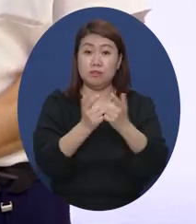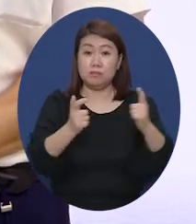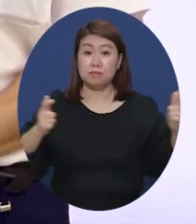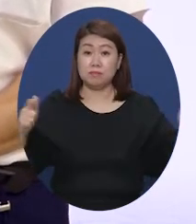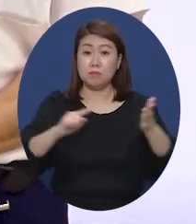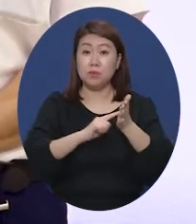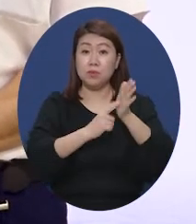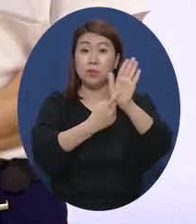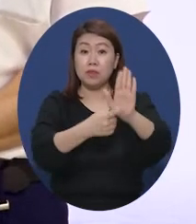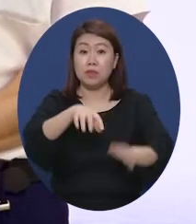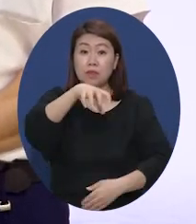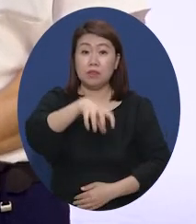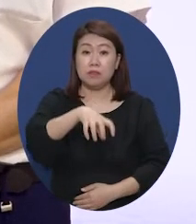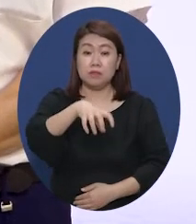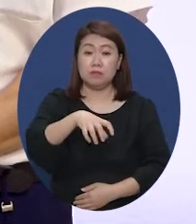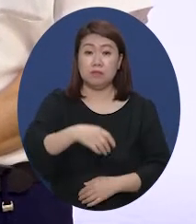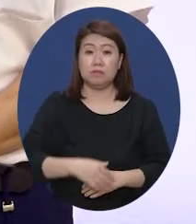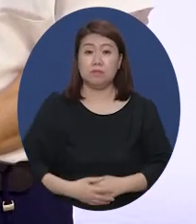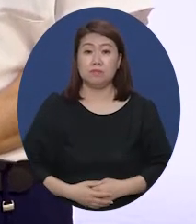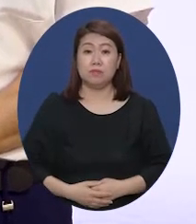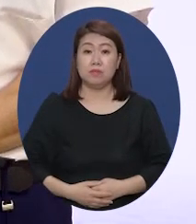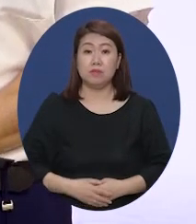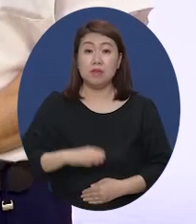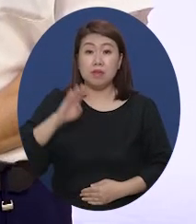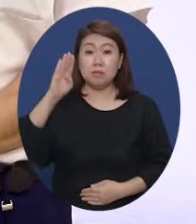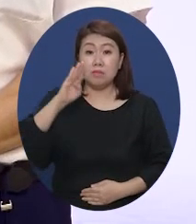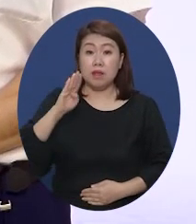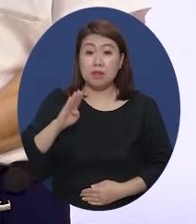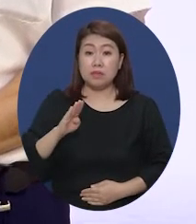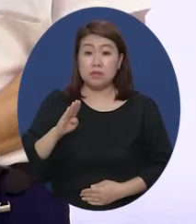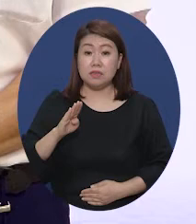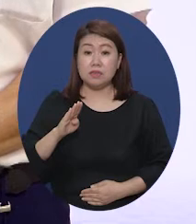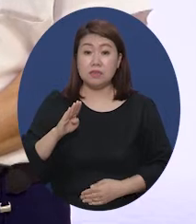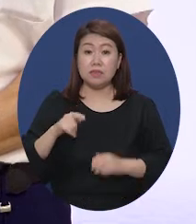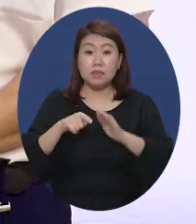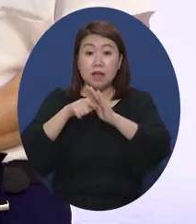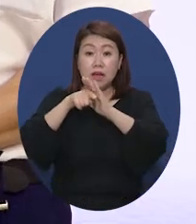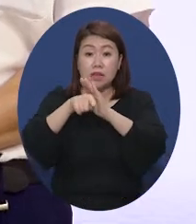왜 이거를 말씀드린가 하니까 이 무렵에 브라질의